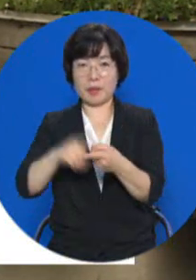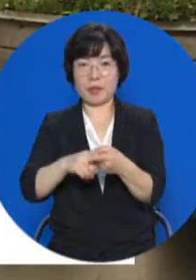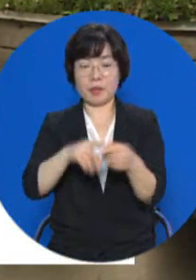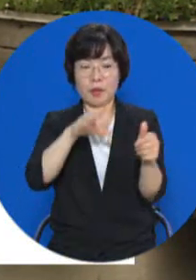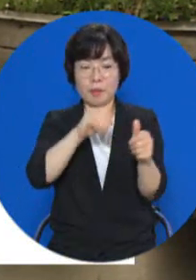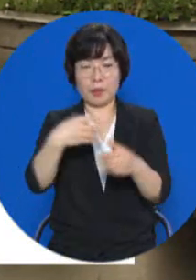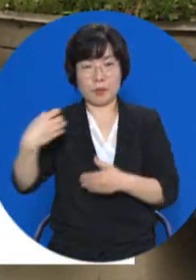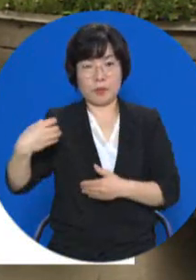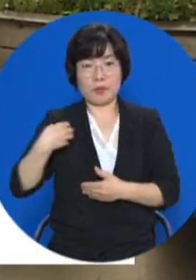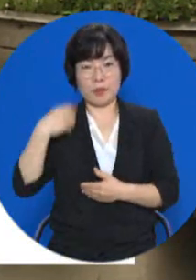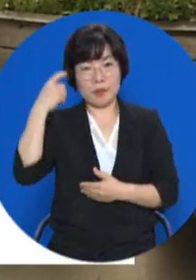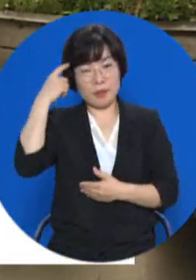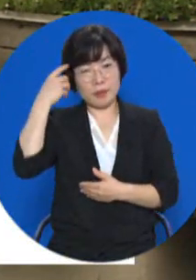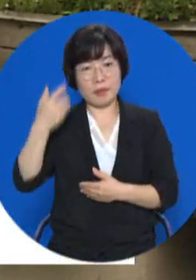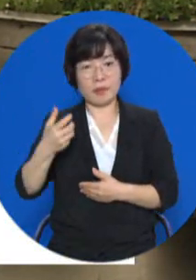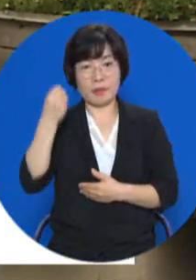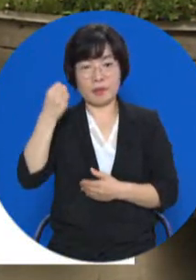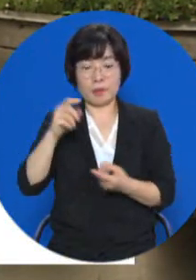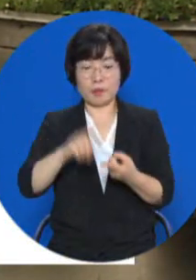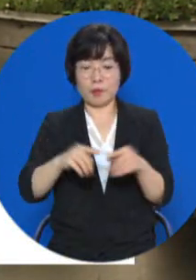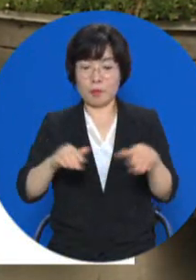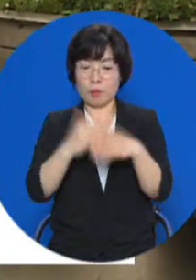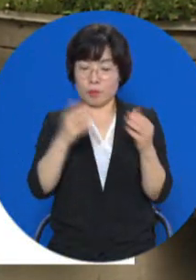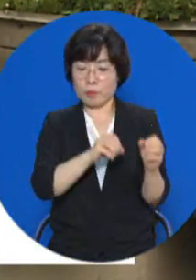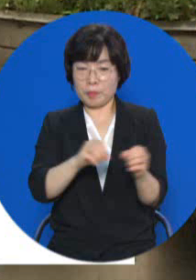방송의 본질입니다. 그런데 이런 것들이